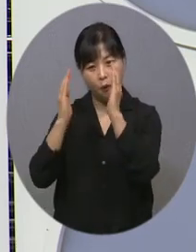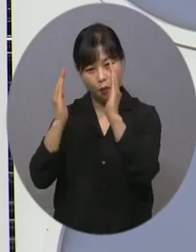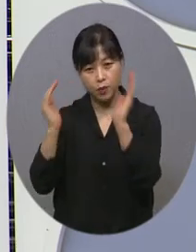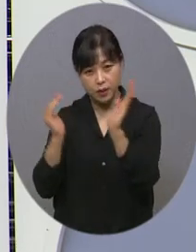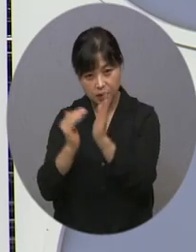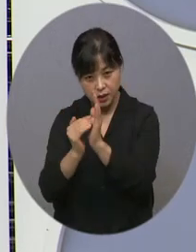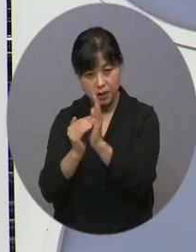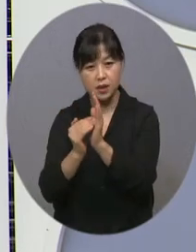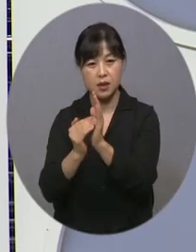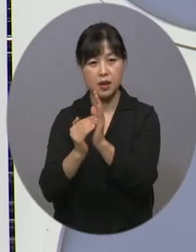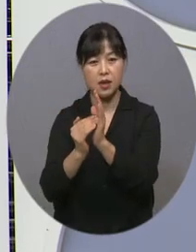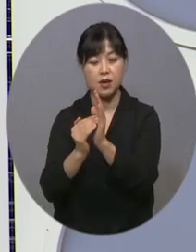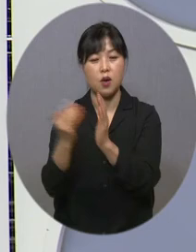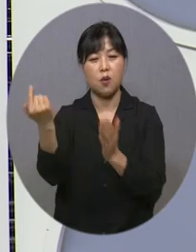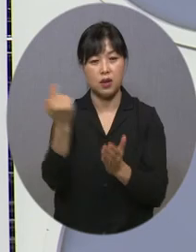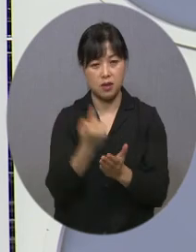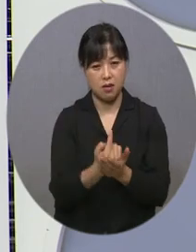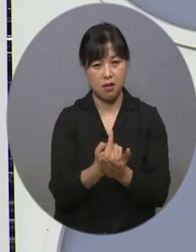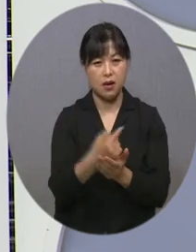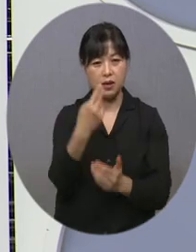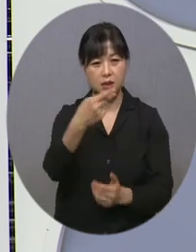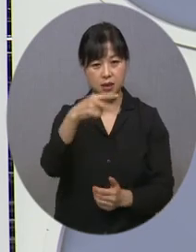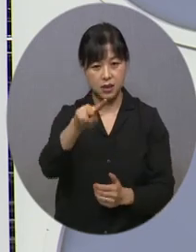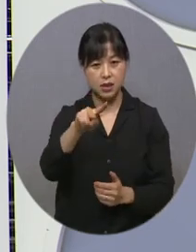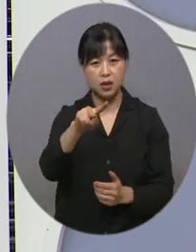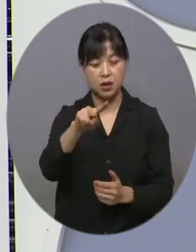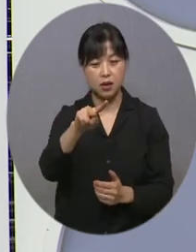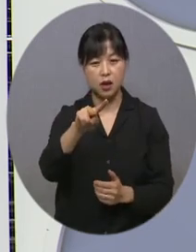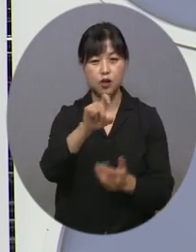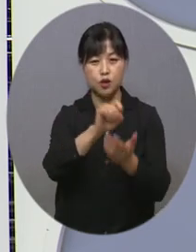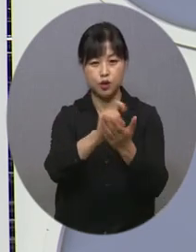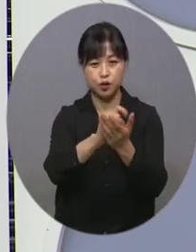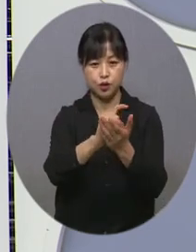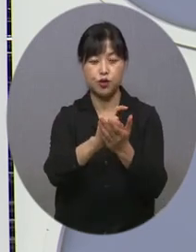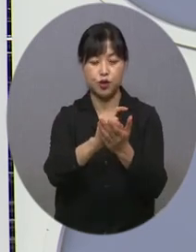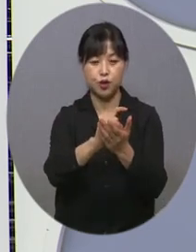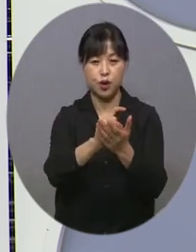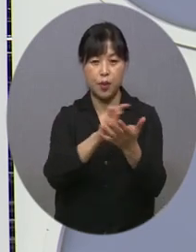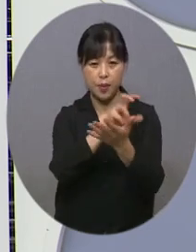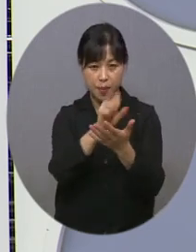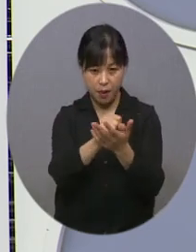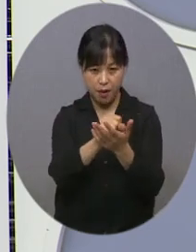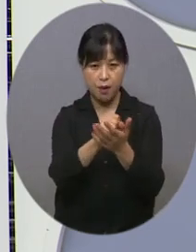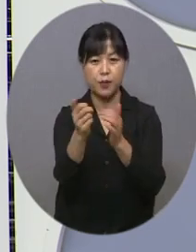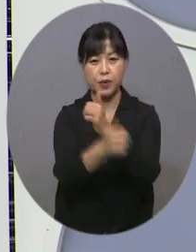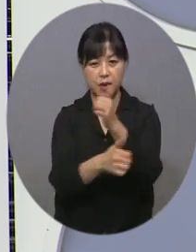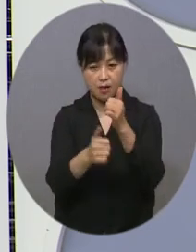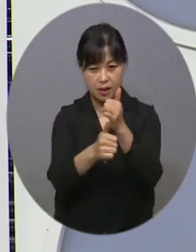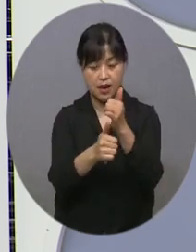아까 말씀드린 대로 이제 그 2002년 월드컵 유치원에 파견을 나가서